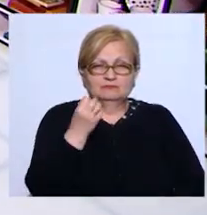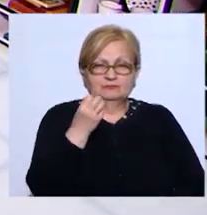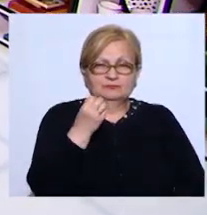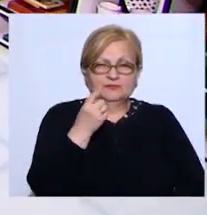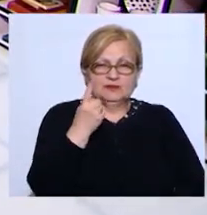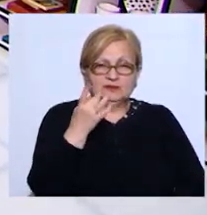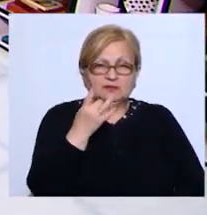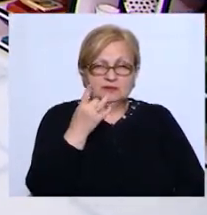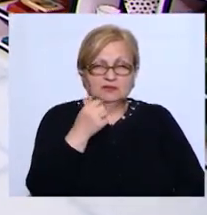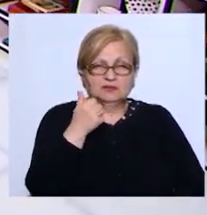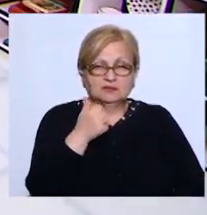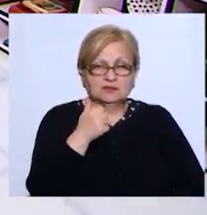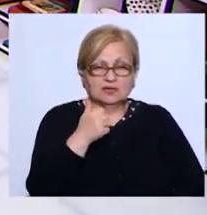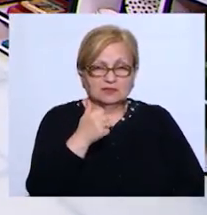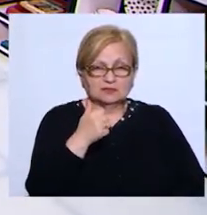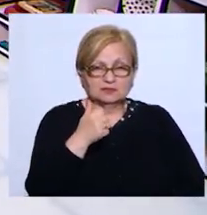კიდევ ერთხელ,